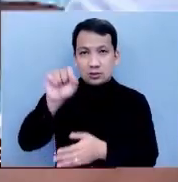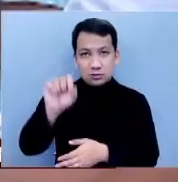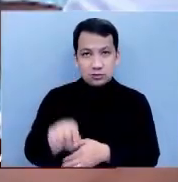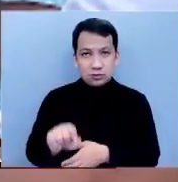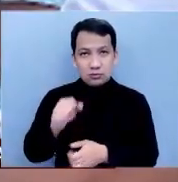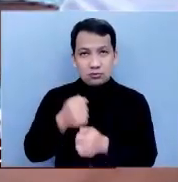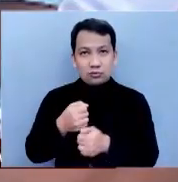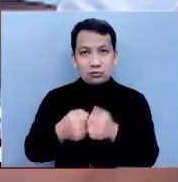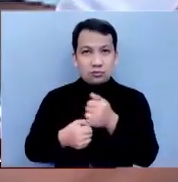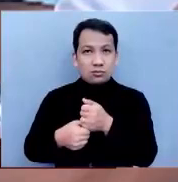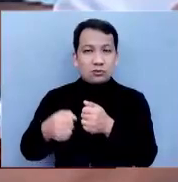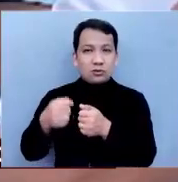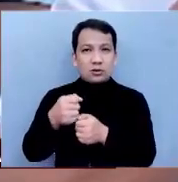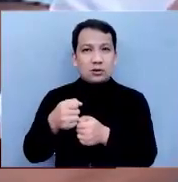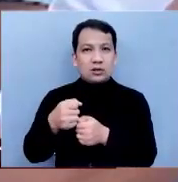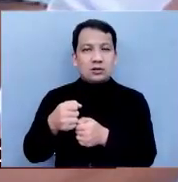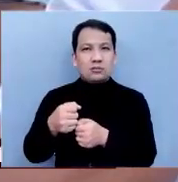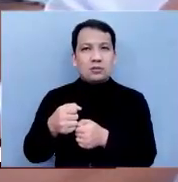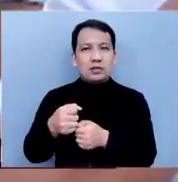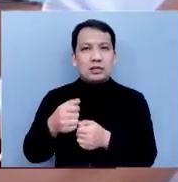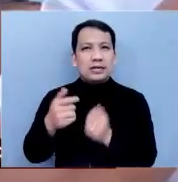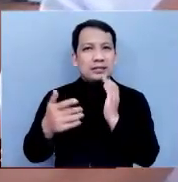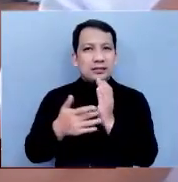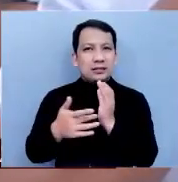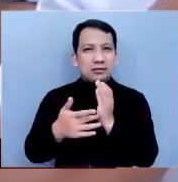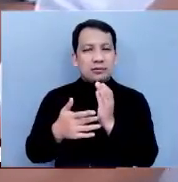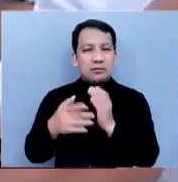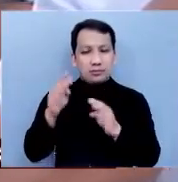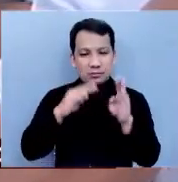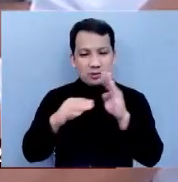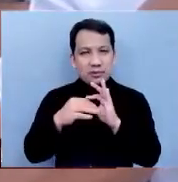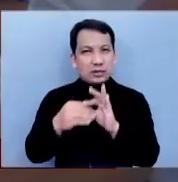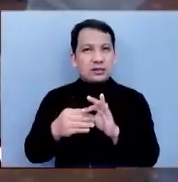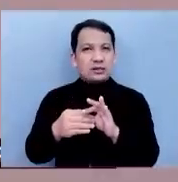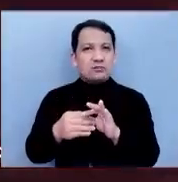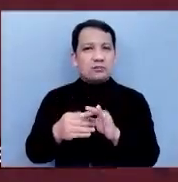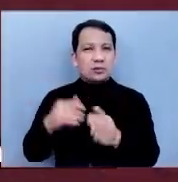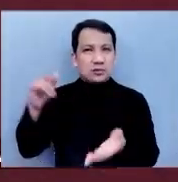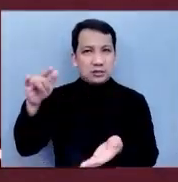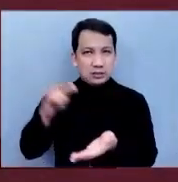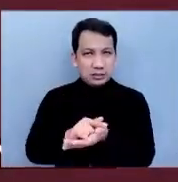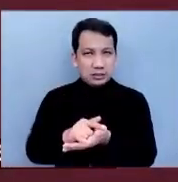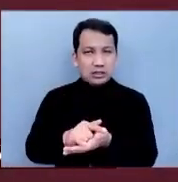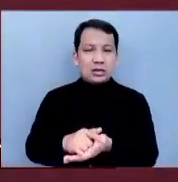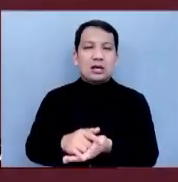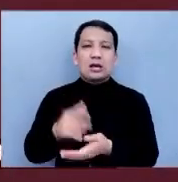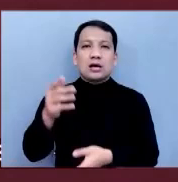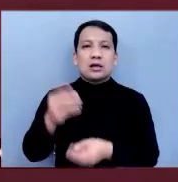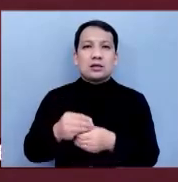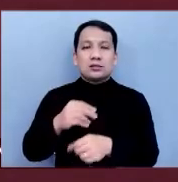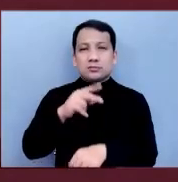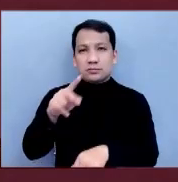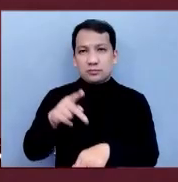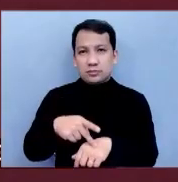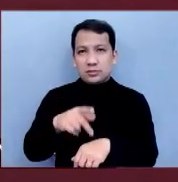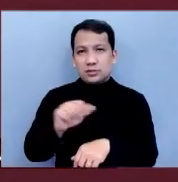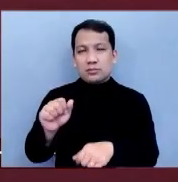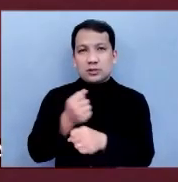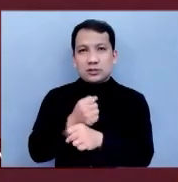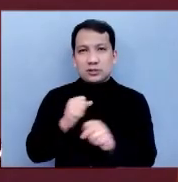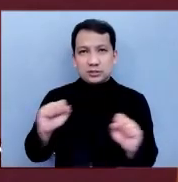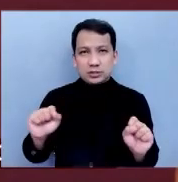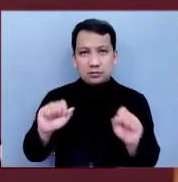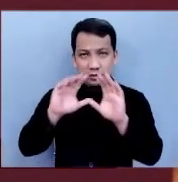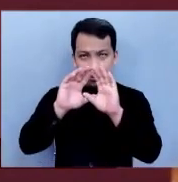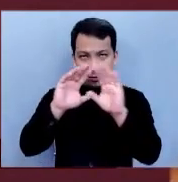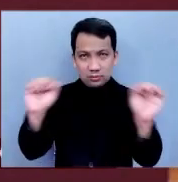Cotabato, ito po ay minor technical issue lamang at hindi man po bumagsak. Dagdag pa ng Philippine Air Force, ligtas ang Pangulo